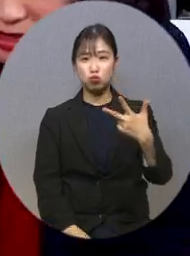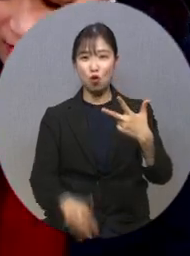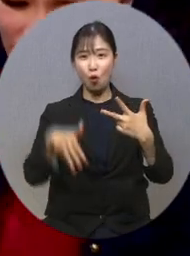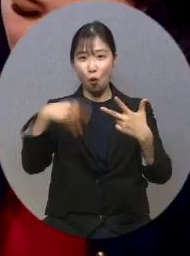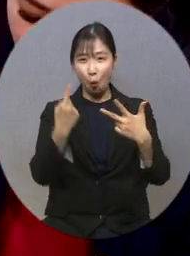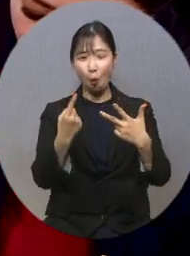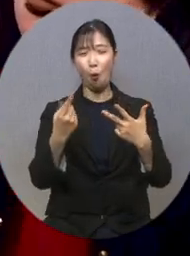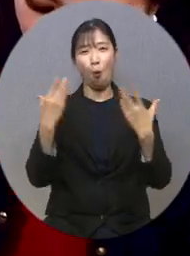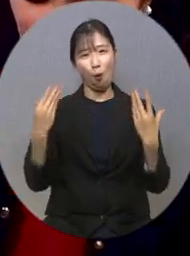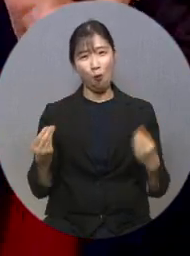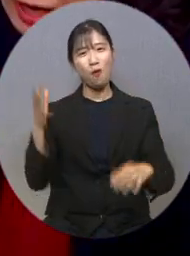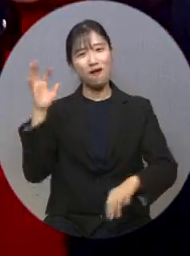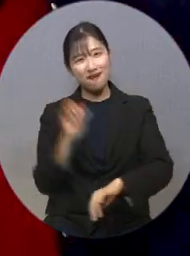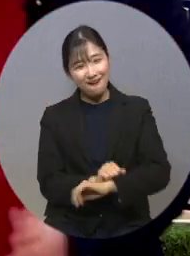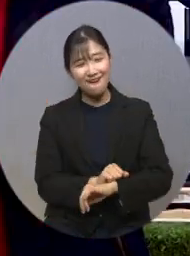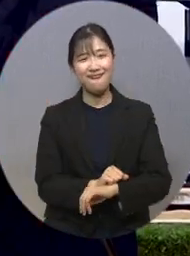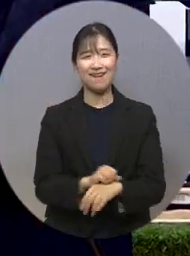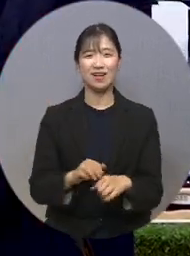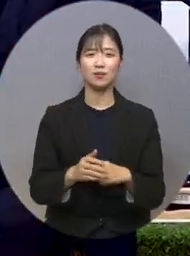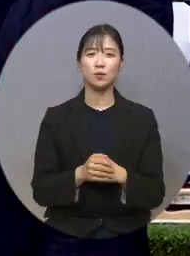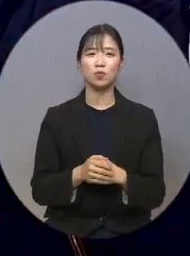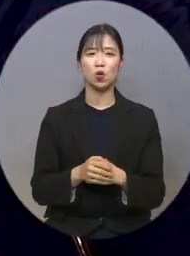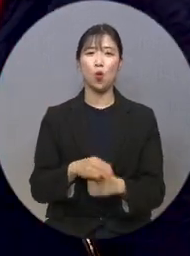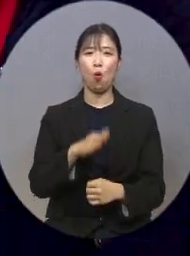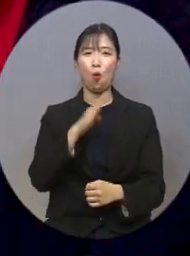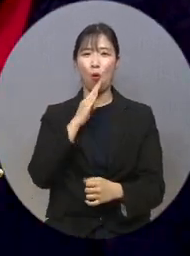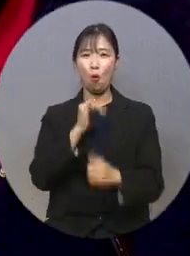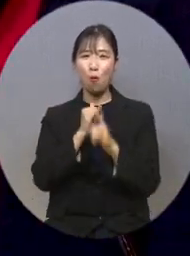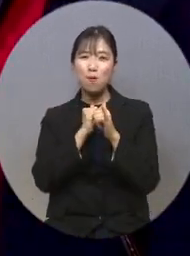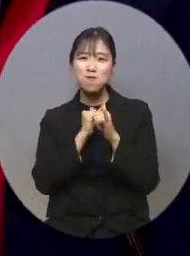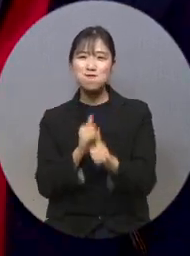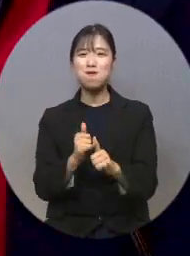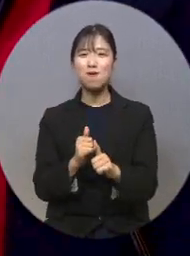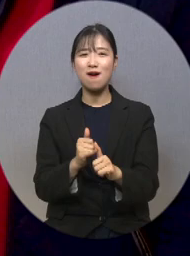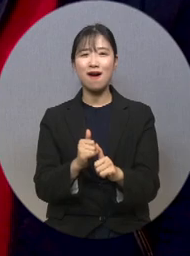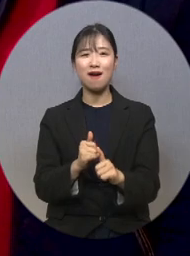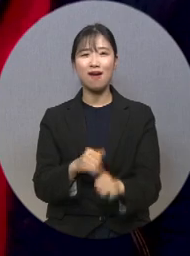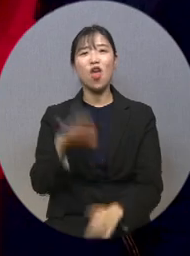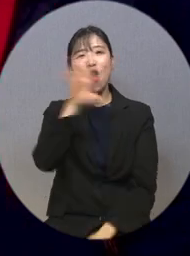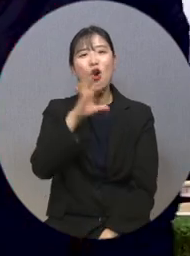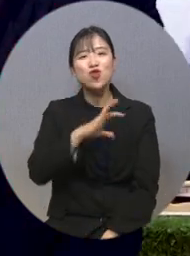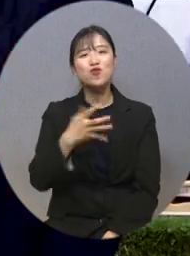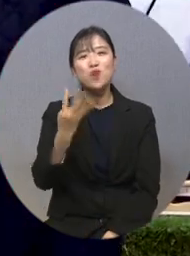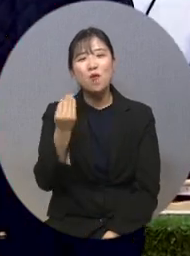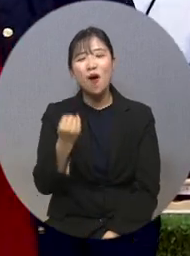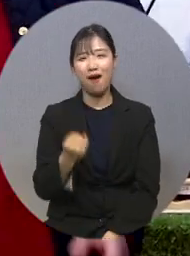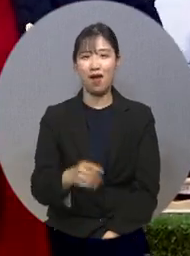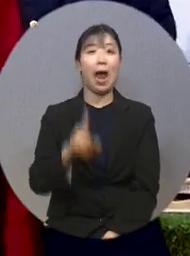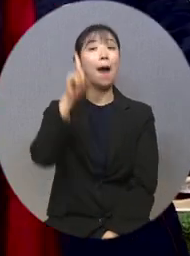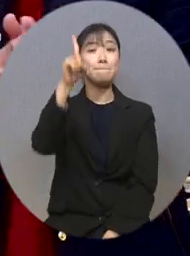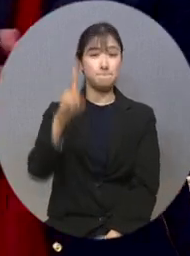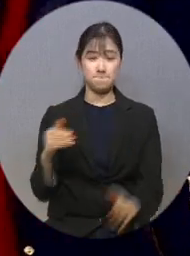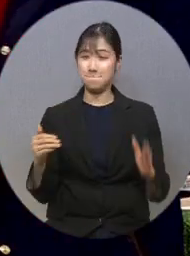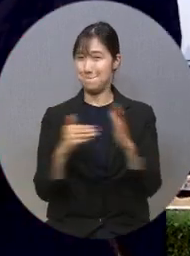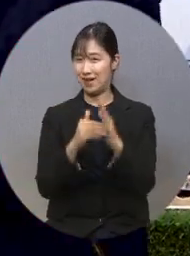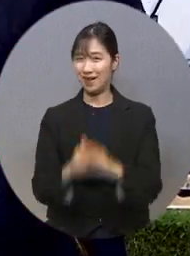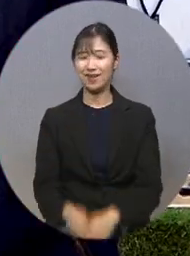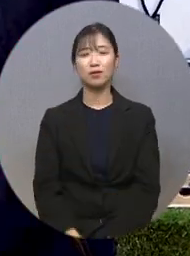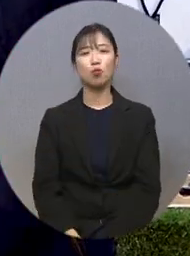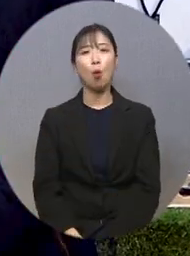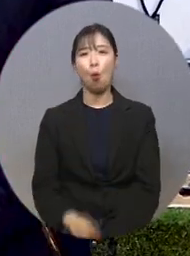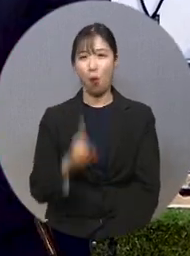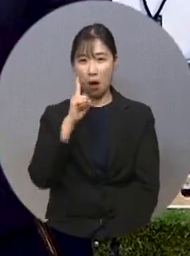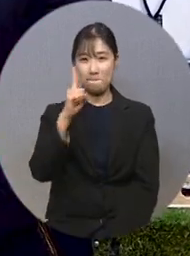이야, 마무리까지. 오케이. 아니 어떻게 이렇게 기가 막히게 몇 번 연습한 게요? 한 번 연습. 한